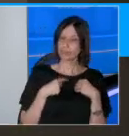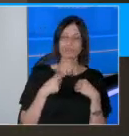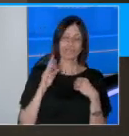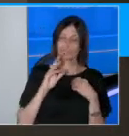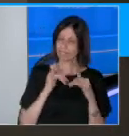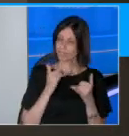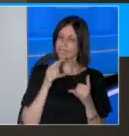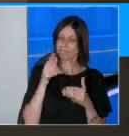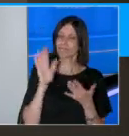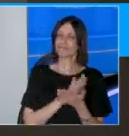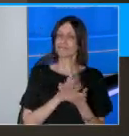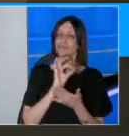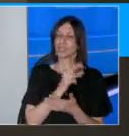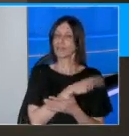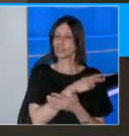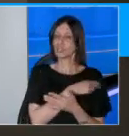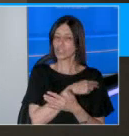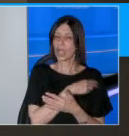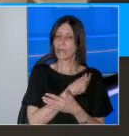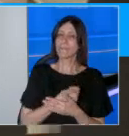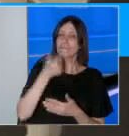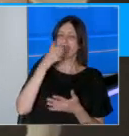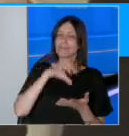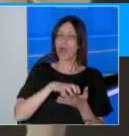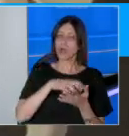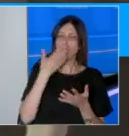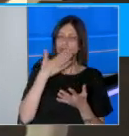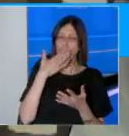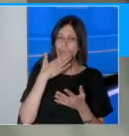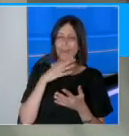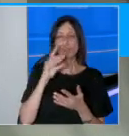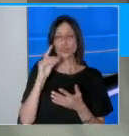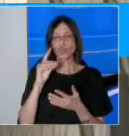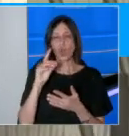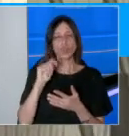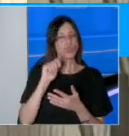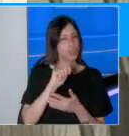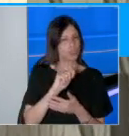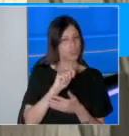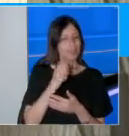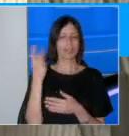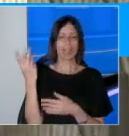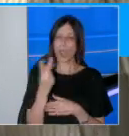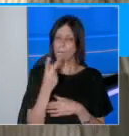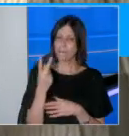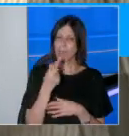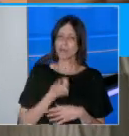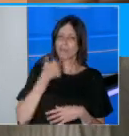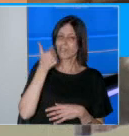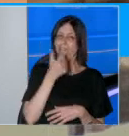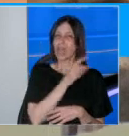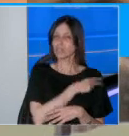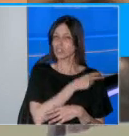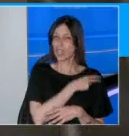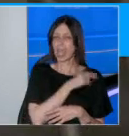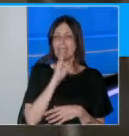החלטה של המשטרה, מפקד מחוז ירושלים, ניצב דורון תורג'מן, כמובן, מפכ"ל המשטרה, רב